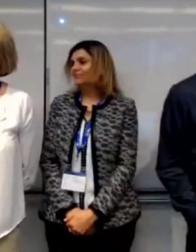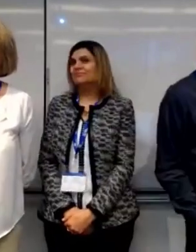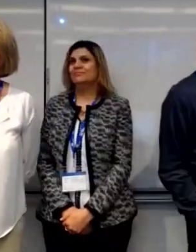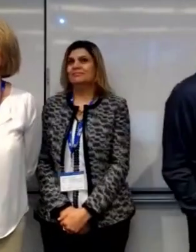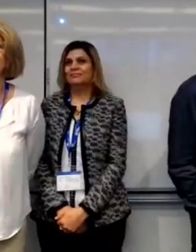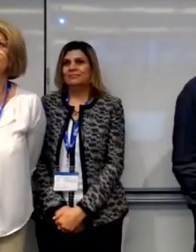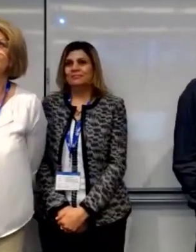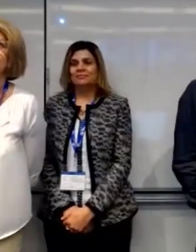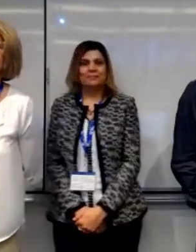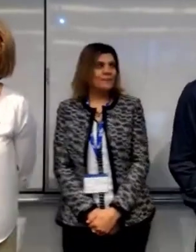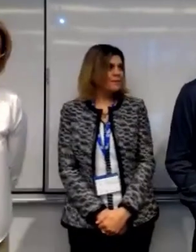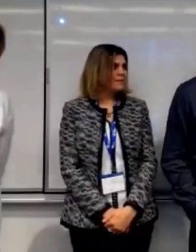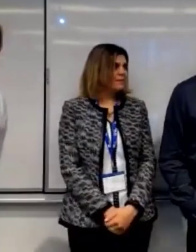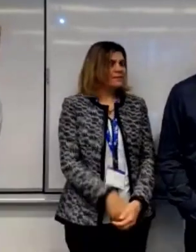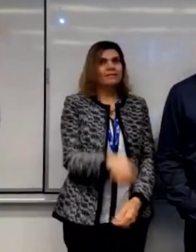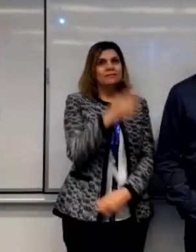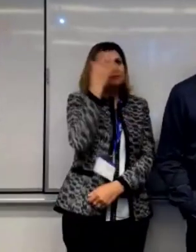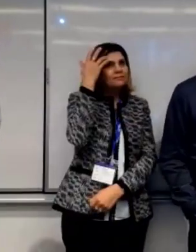Madame Aubin,